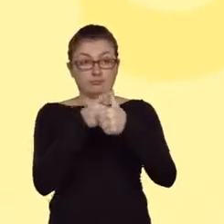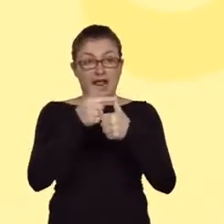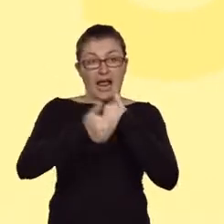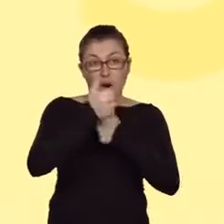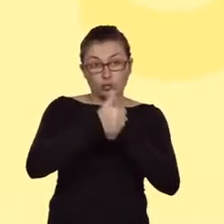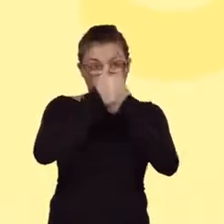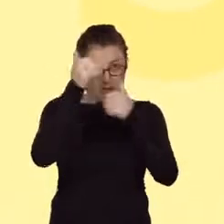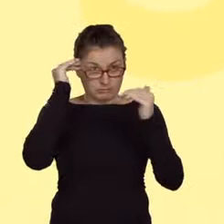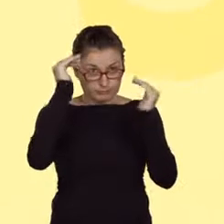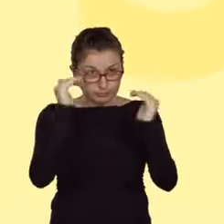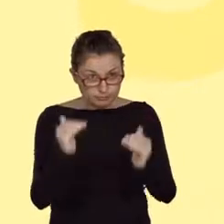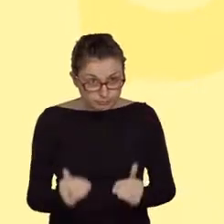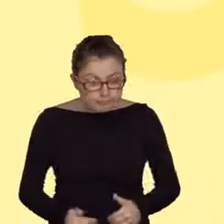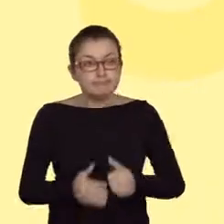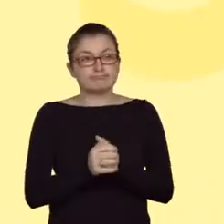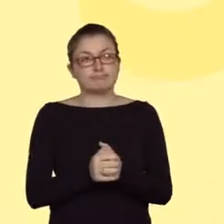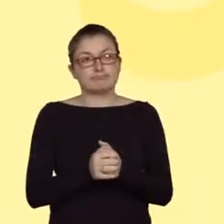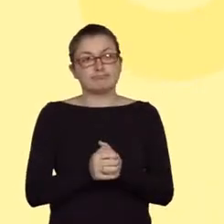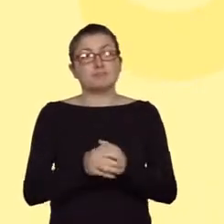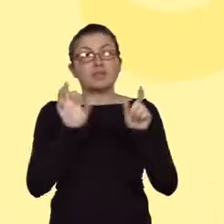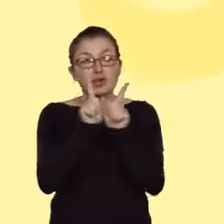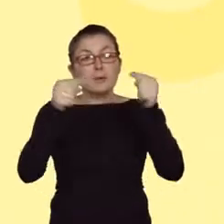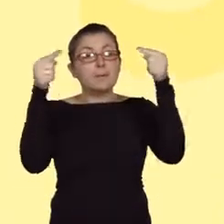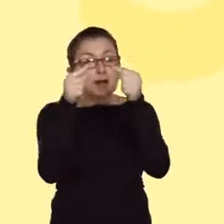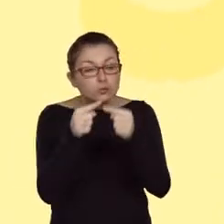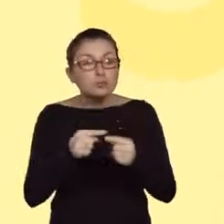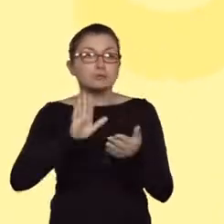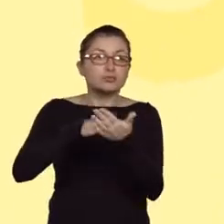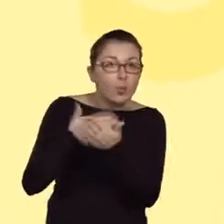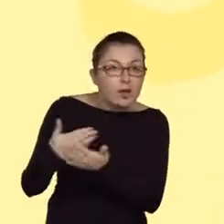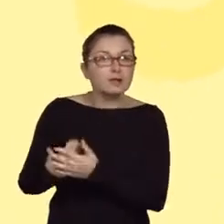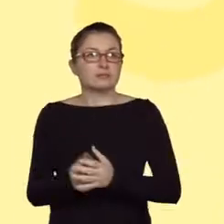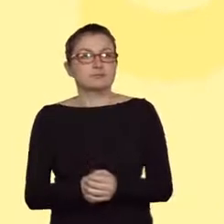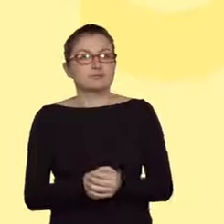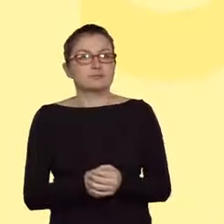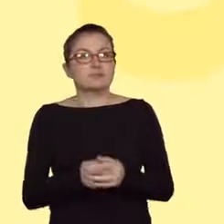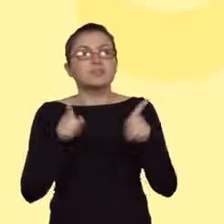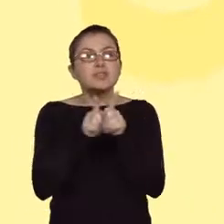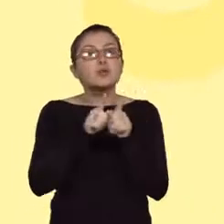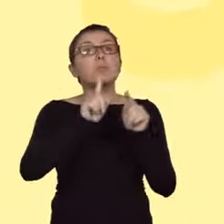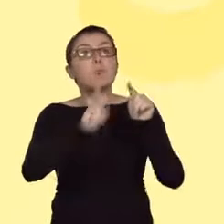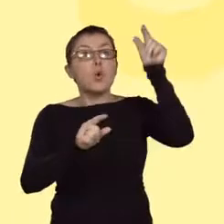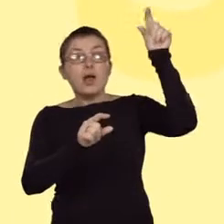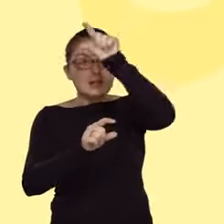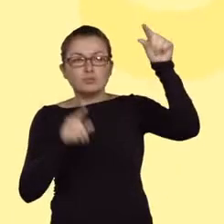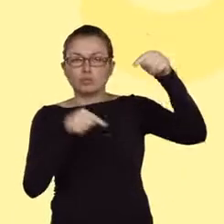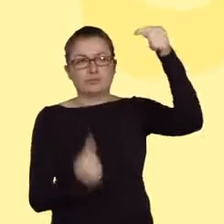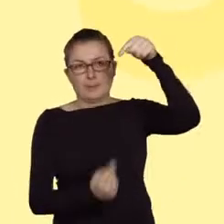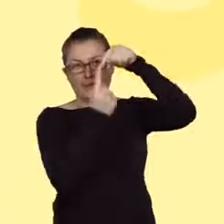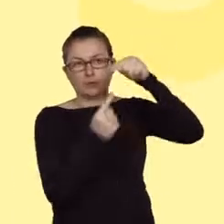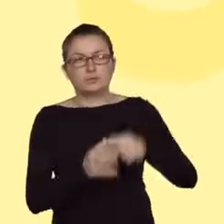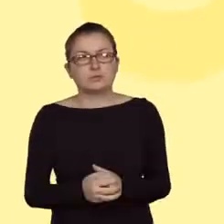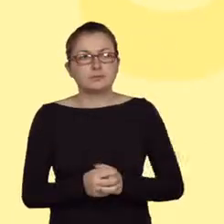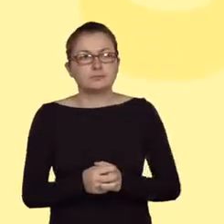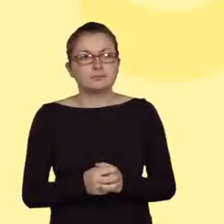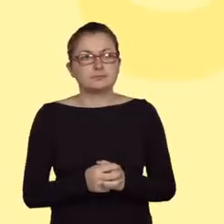poparte przykładami oraz wnikliwie odnosić się do wszystkich elementów polecenia. W filmie odwoływać się będziemy do tematu rozprawki z